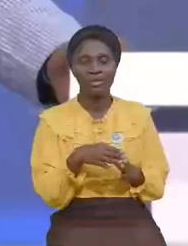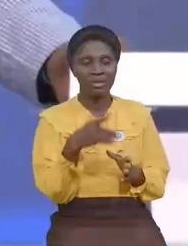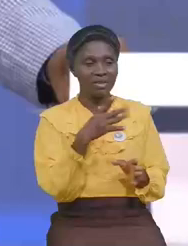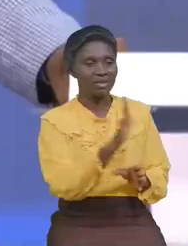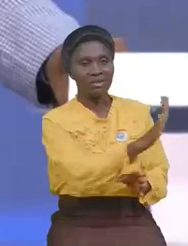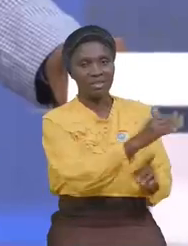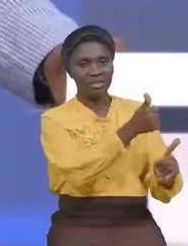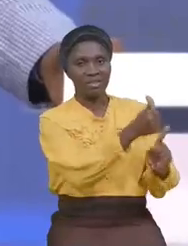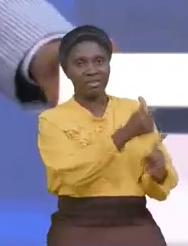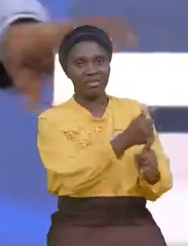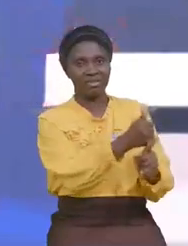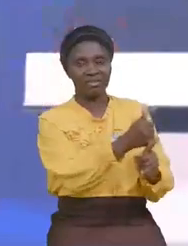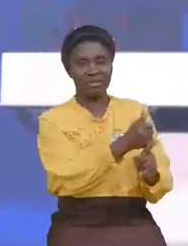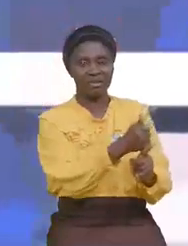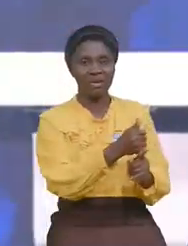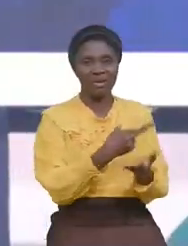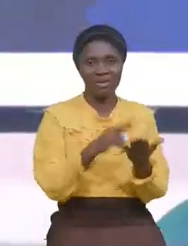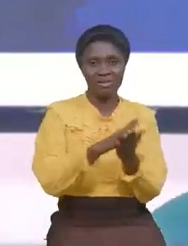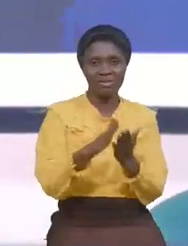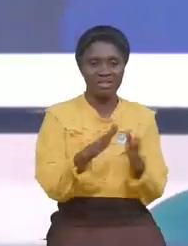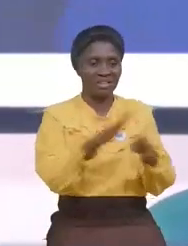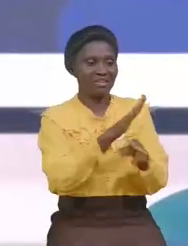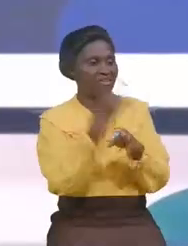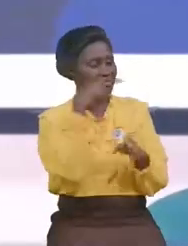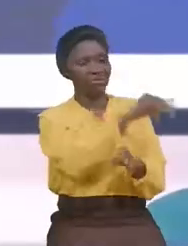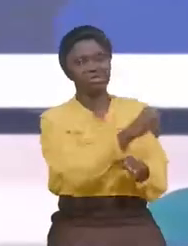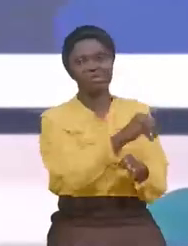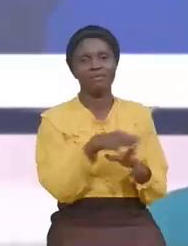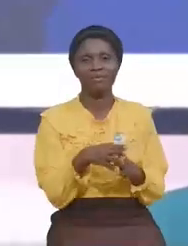que la justice morale lui suffit,